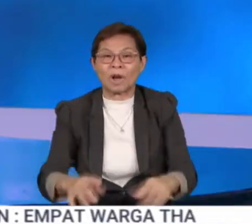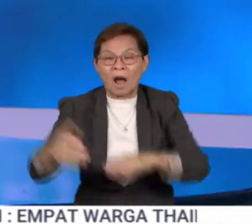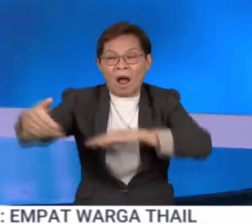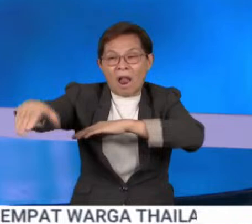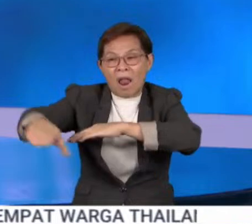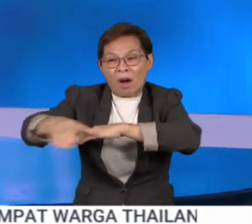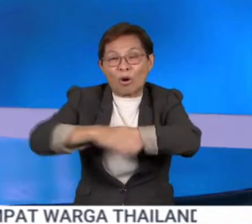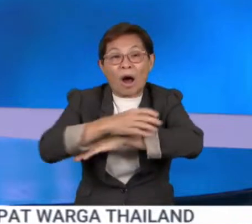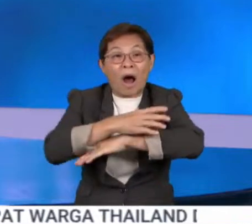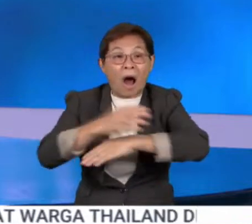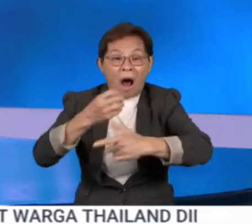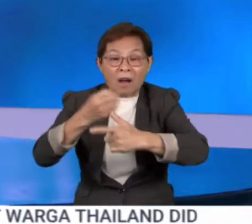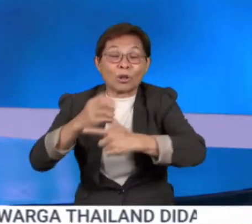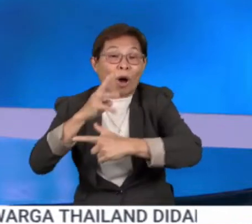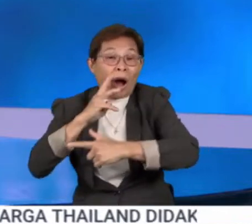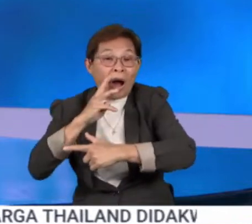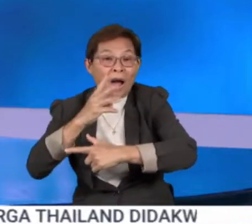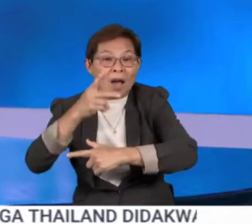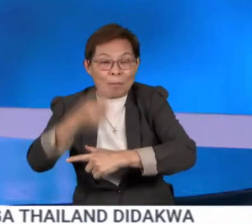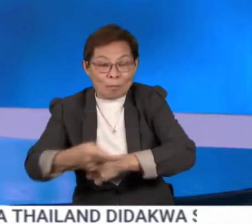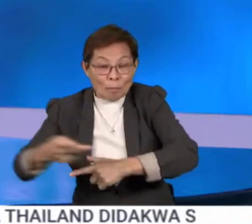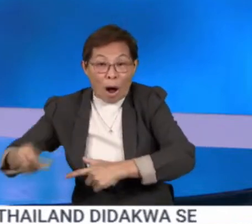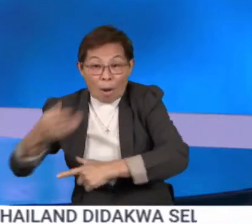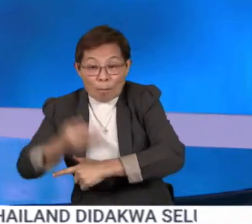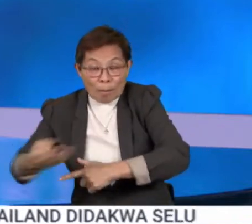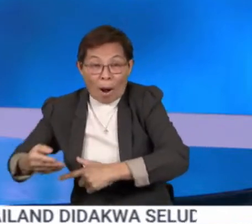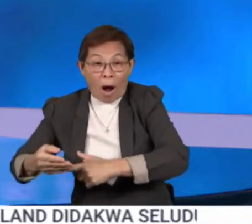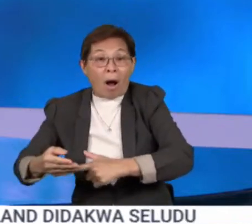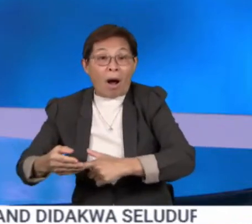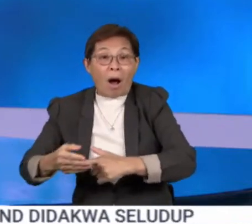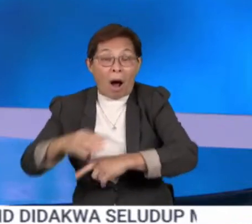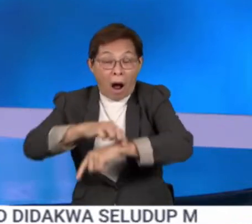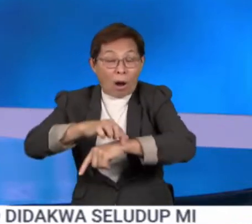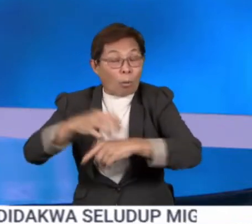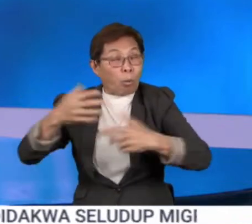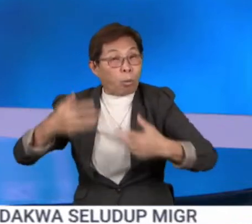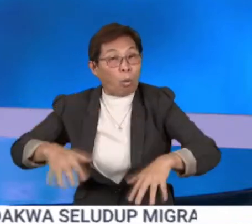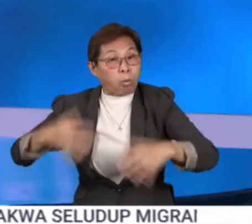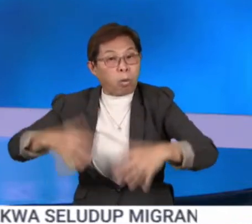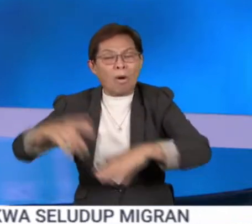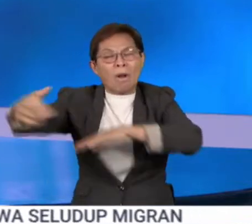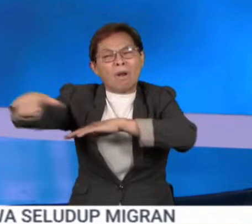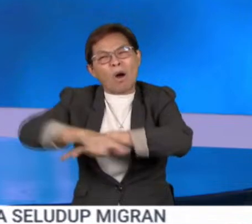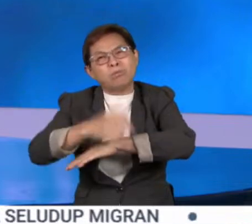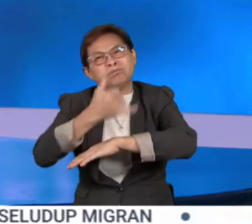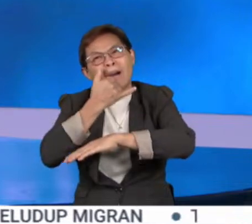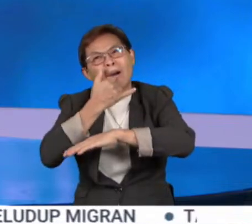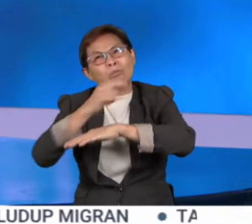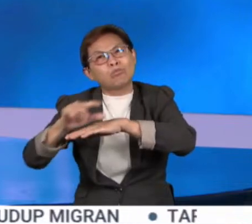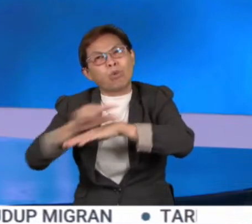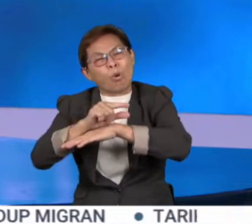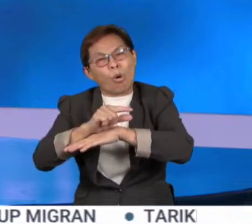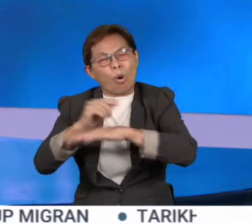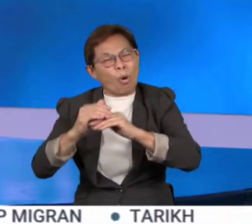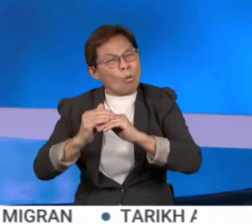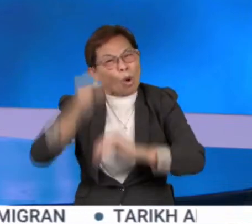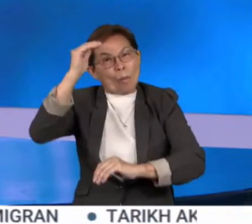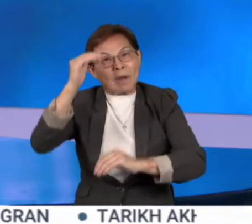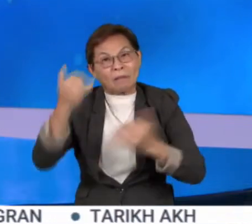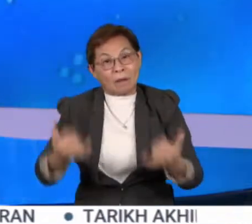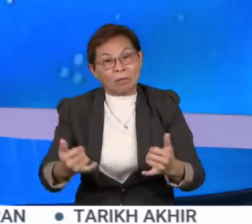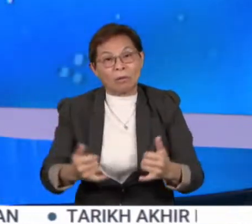Laut ataupun air merupakan khazanah alam yang tidak ternilai harganya. Namun, lautan telah dieksploitasi lebih daripada yang